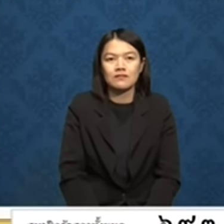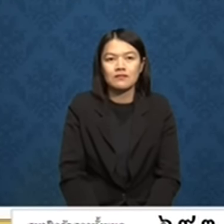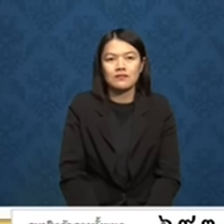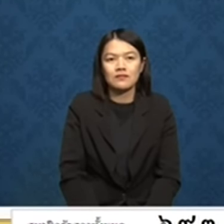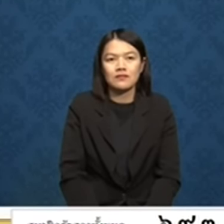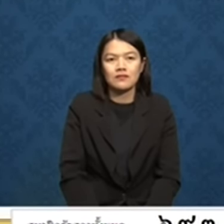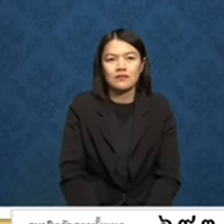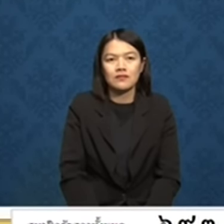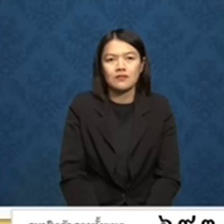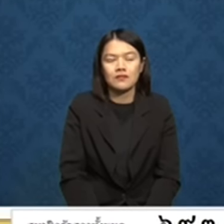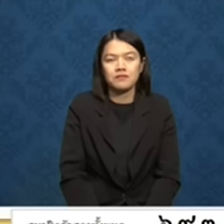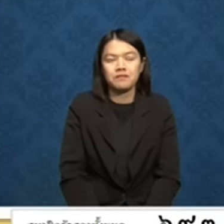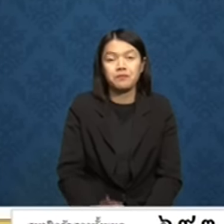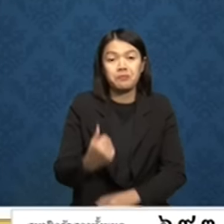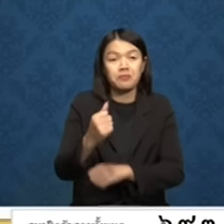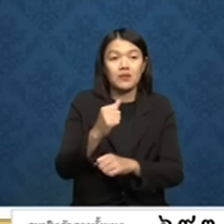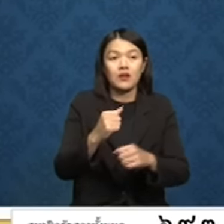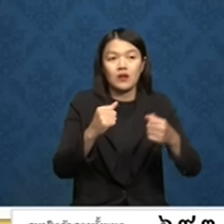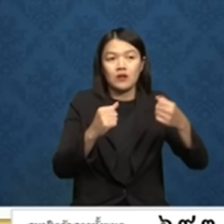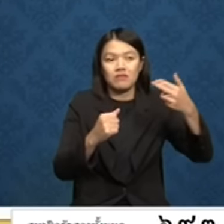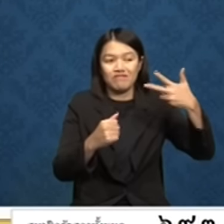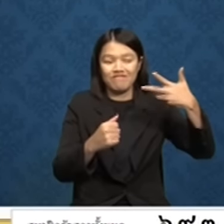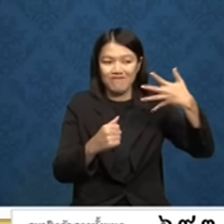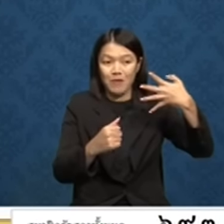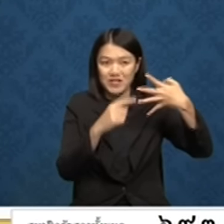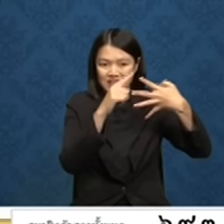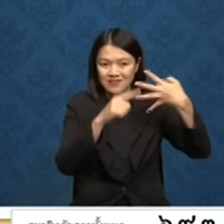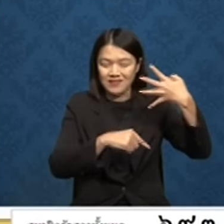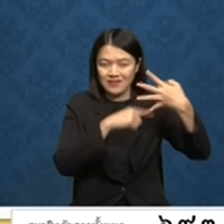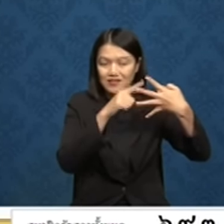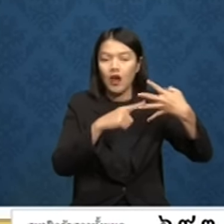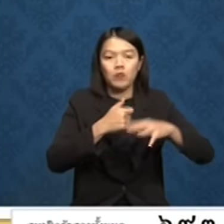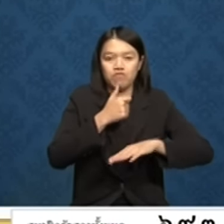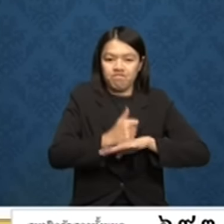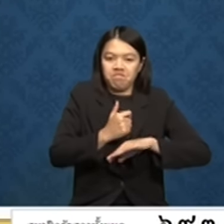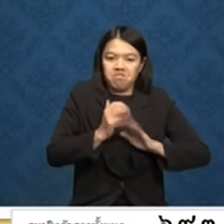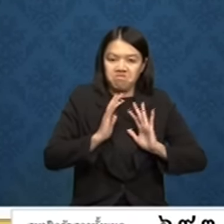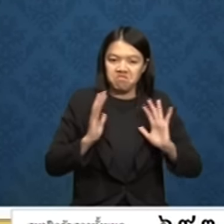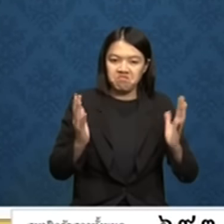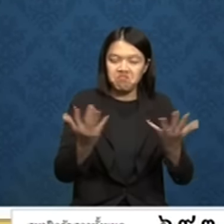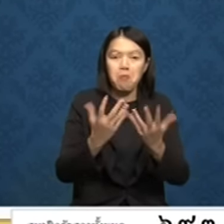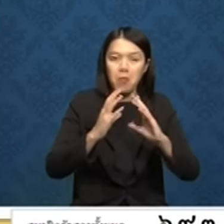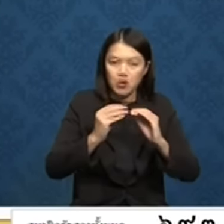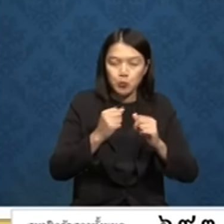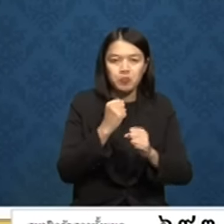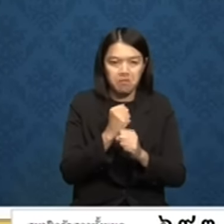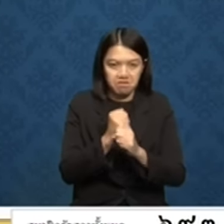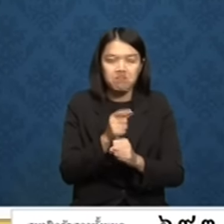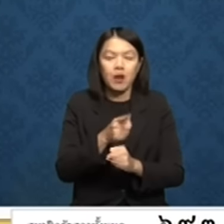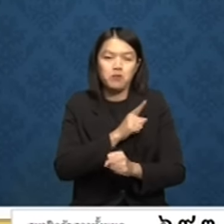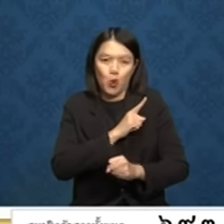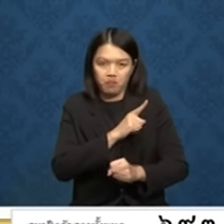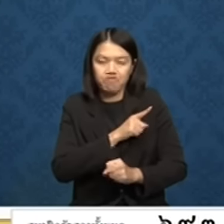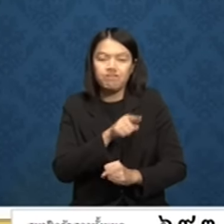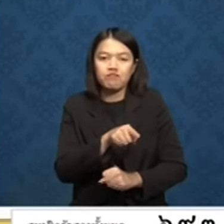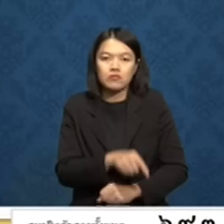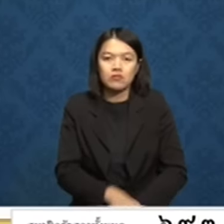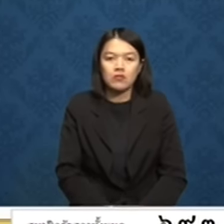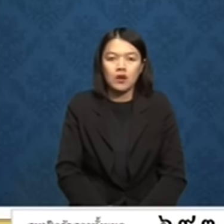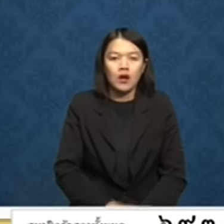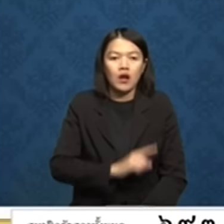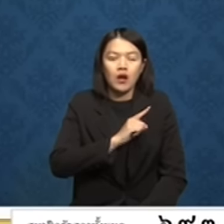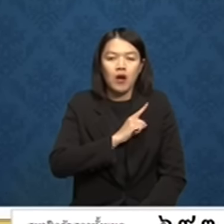ต้ 3-4 กลไกนี้ท่านต้องนั่งหัวโต๊ะและท่านต้องใส่ใจกับการทำหน้าที่นี้เพราะว่าอะไรครับนี่คือการกลไกของ